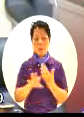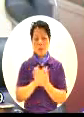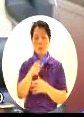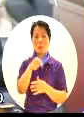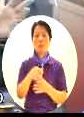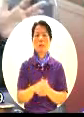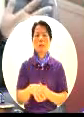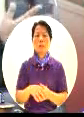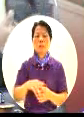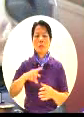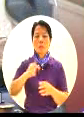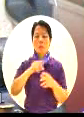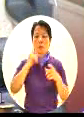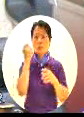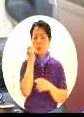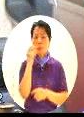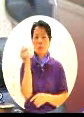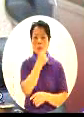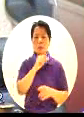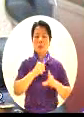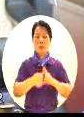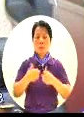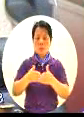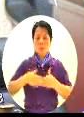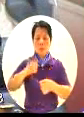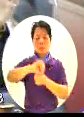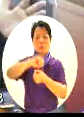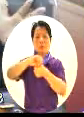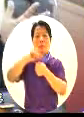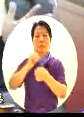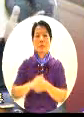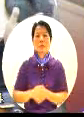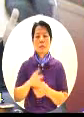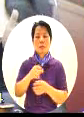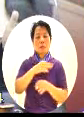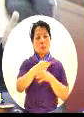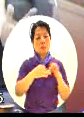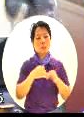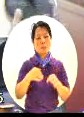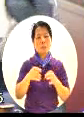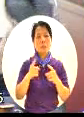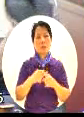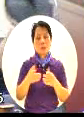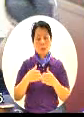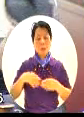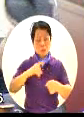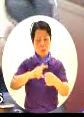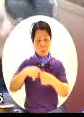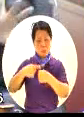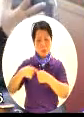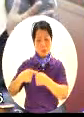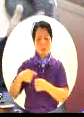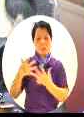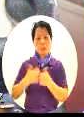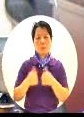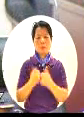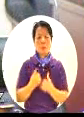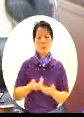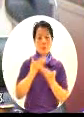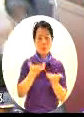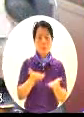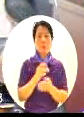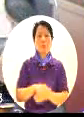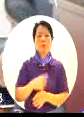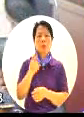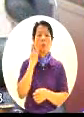分真的我们要增加一些做生意人，而且赚钱的机会制造一些商机，